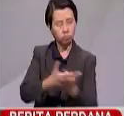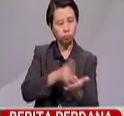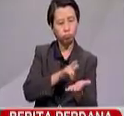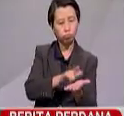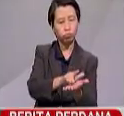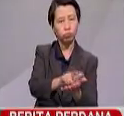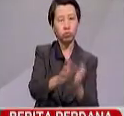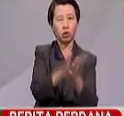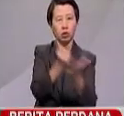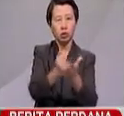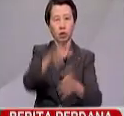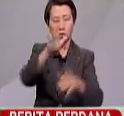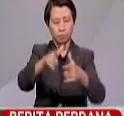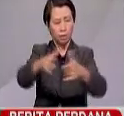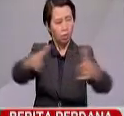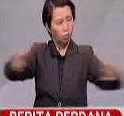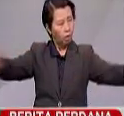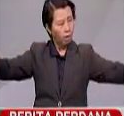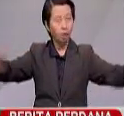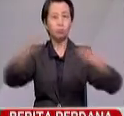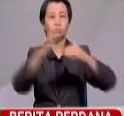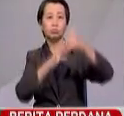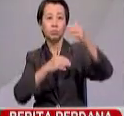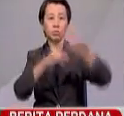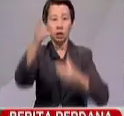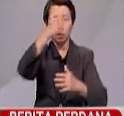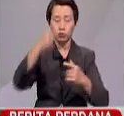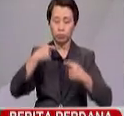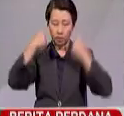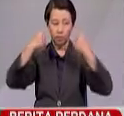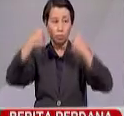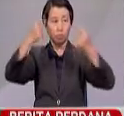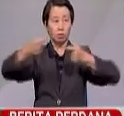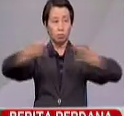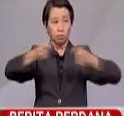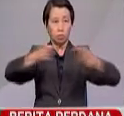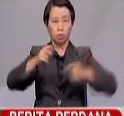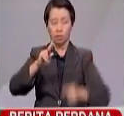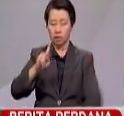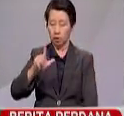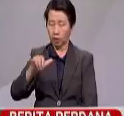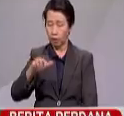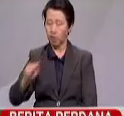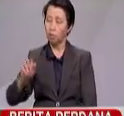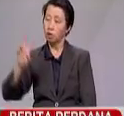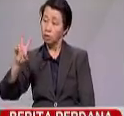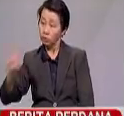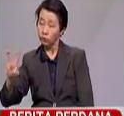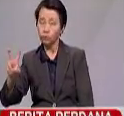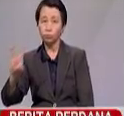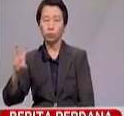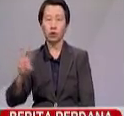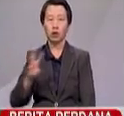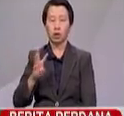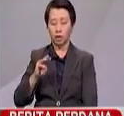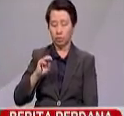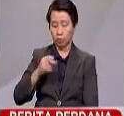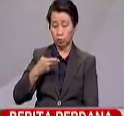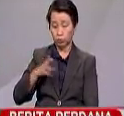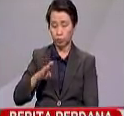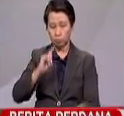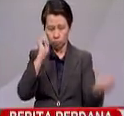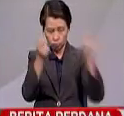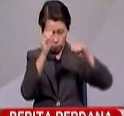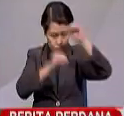imigresen lebih luas dan selesa. Ia berikutan kejayaan pengendali KLIA2 Malaysia Airports Holdings Berhad MAHB